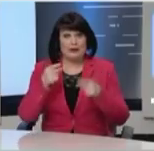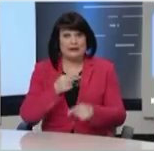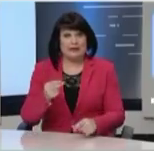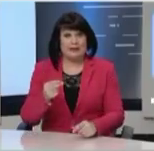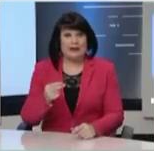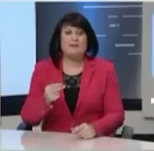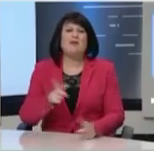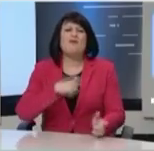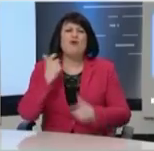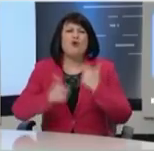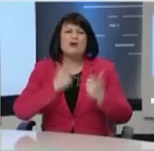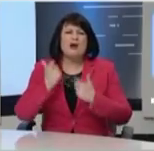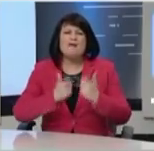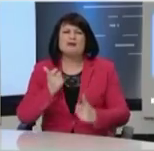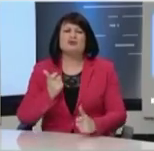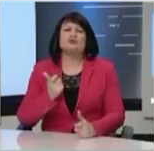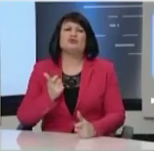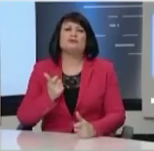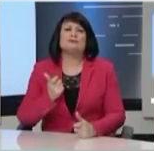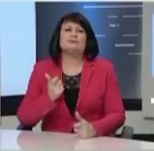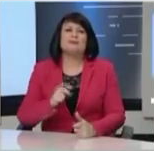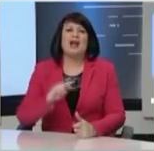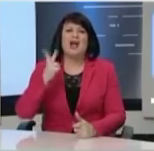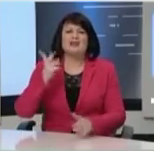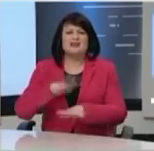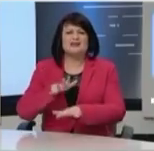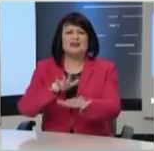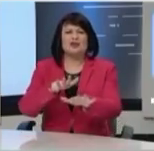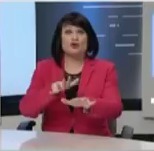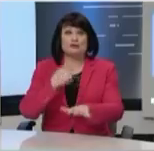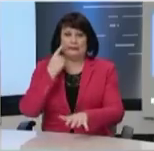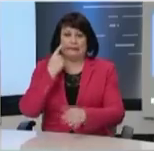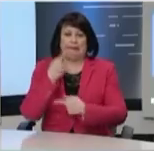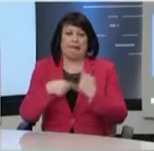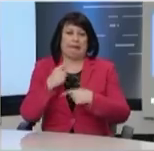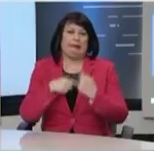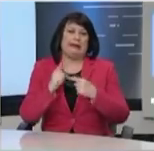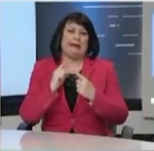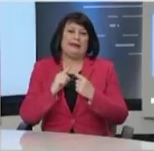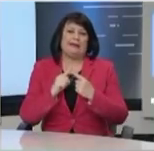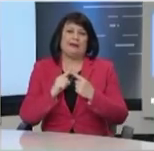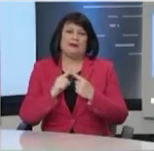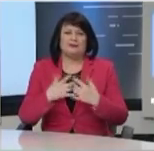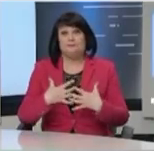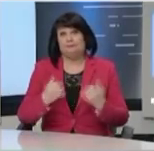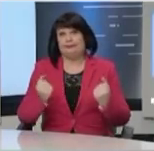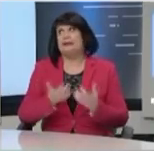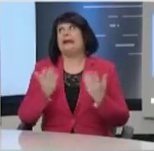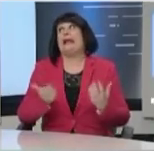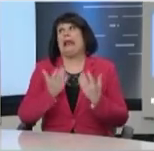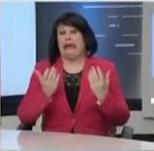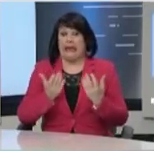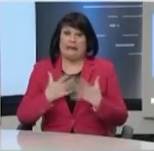Να φωνάζουν σε αυτές τις αντισυγκεντρώσεις δήθεν δήθεν για να εκφράσουν την αγανάκτησή τους για